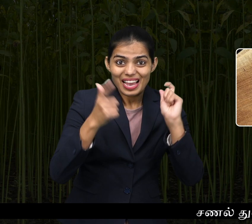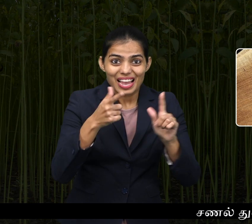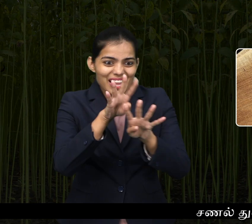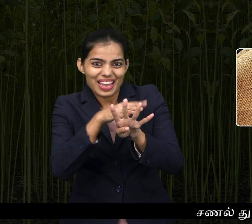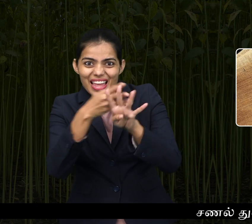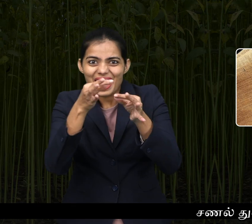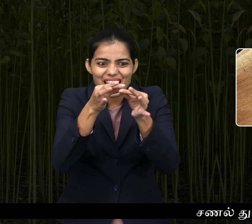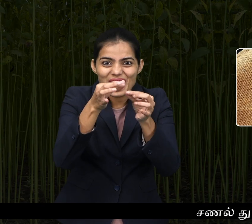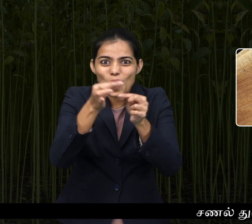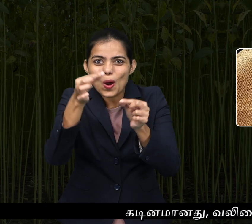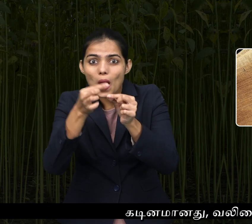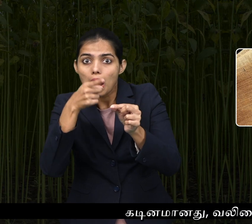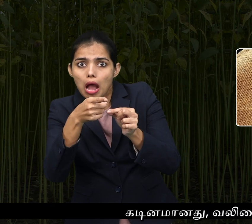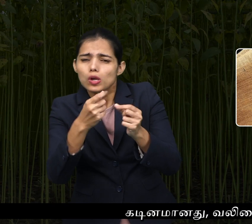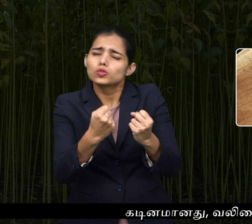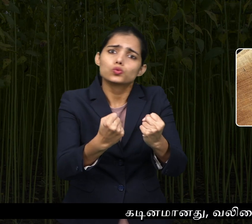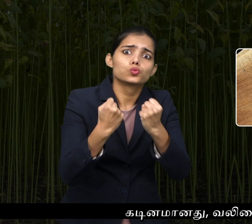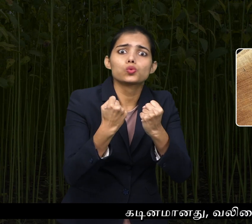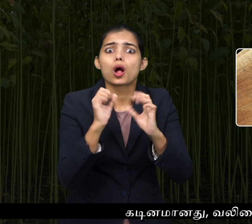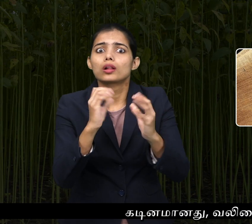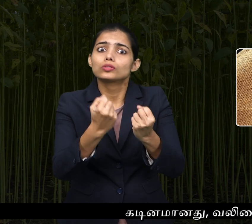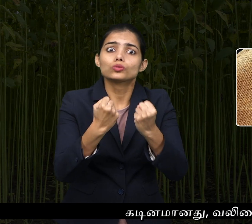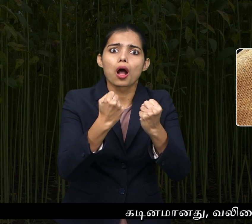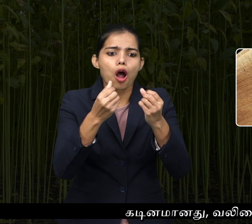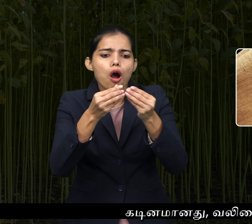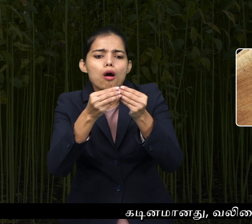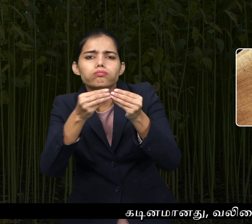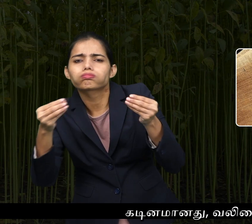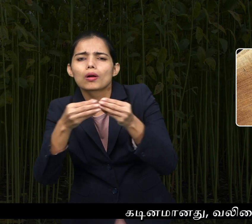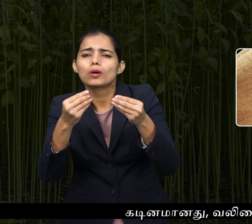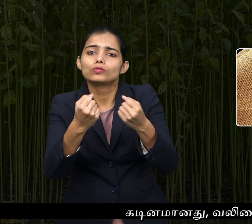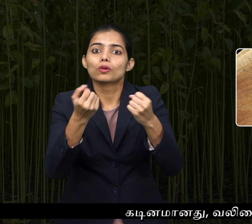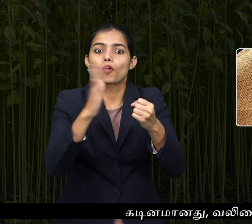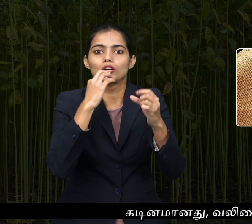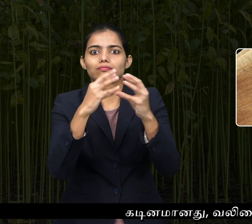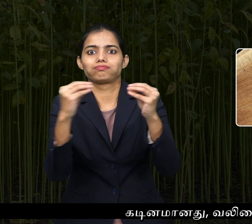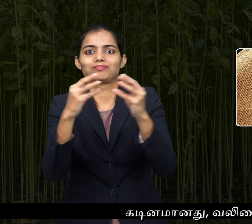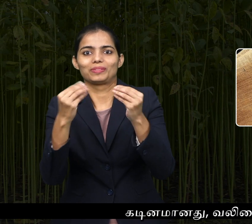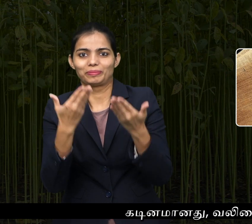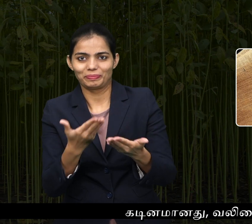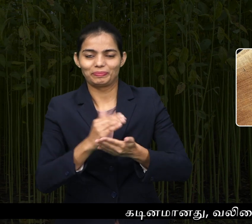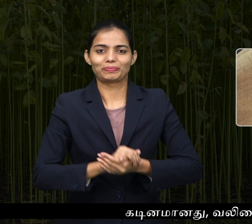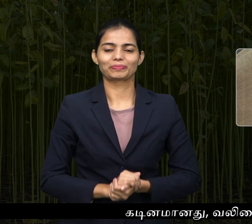சணல் துணி பருத்தியை விட வலிமையானது மற்றும் கடினமானது.